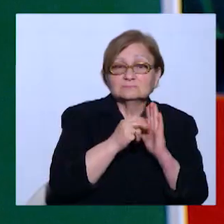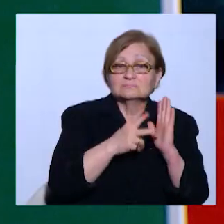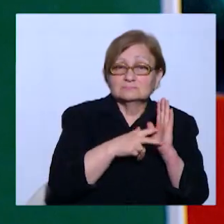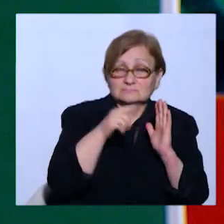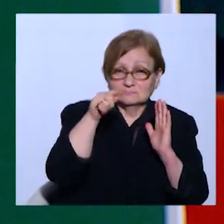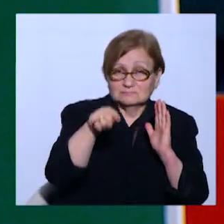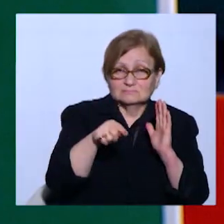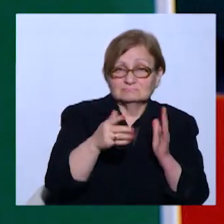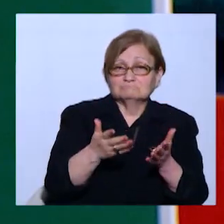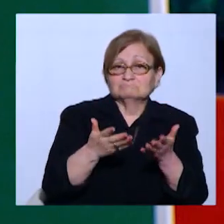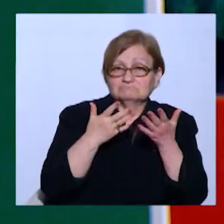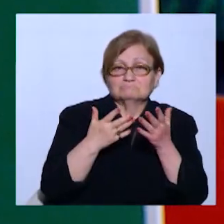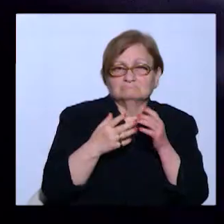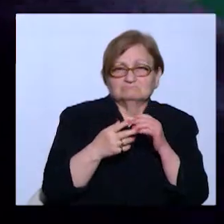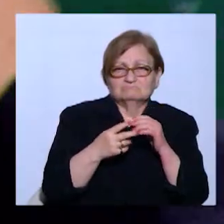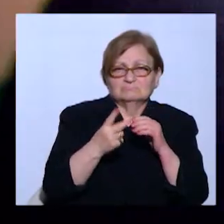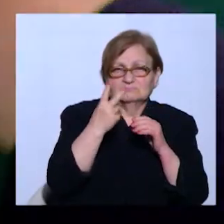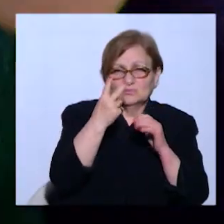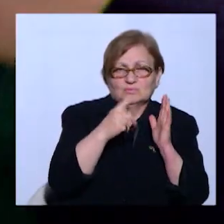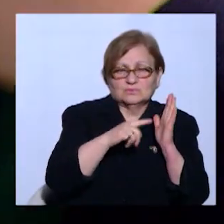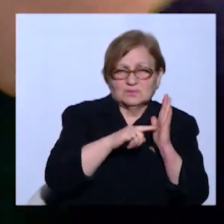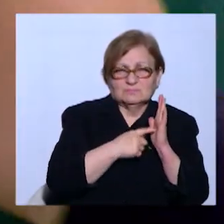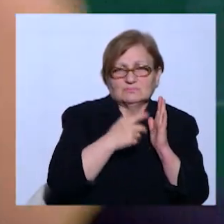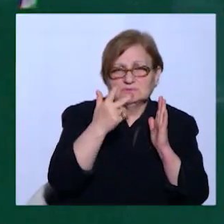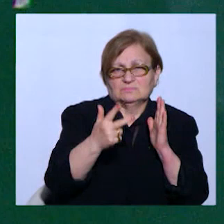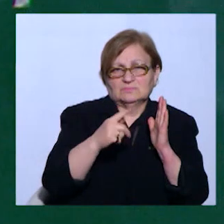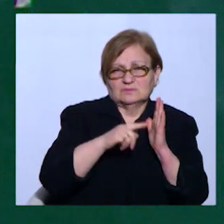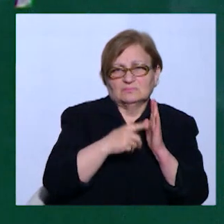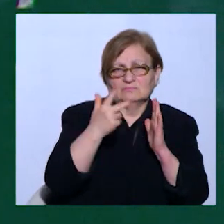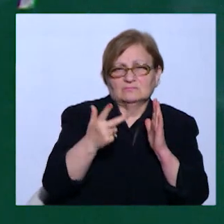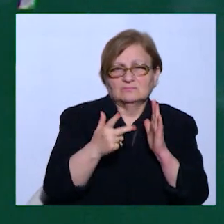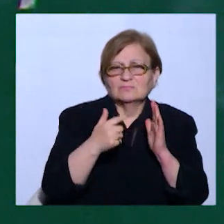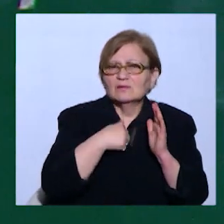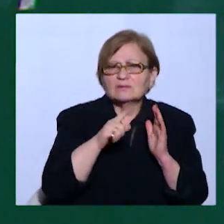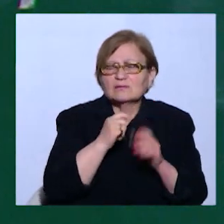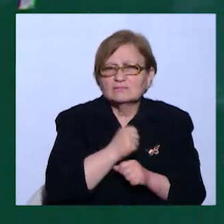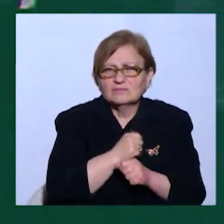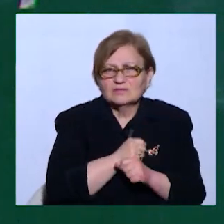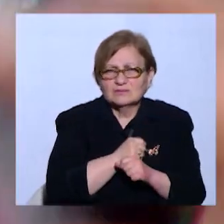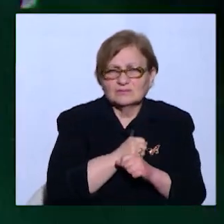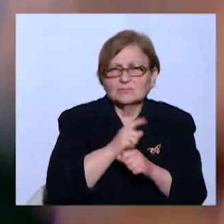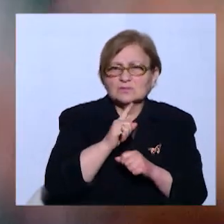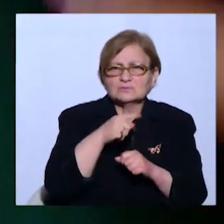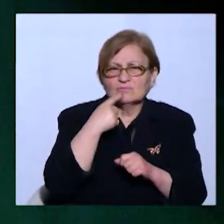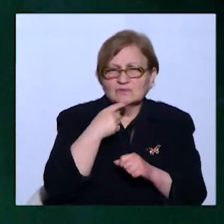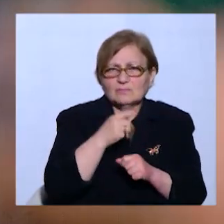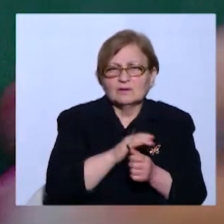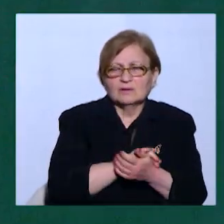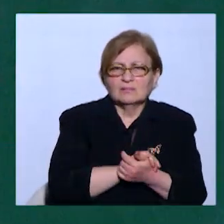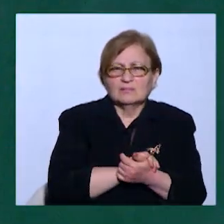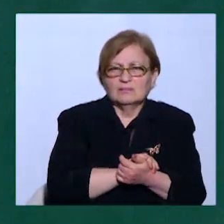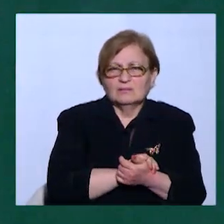18 წარმოდგა როგორც 2 გამრავლებული 3-ზე და გამრავლებული 3-ზე. მაშ რა გავაკეთე? მე რატო ლაპარაკობ ახლა ამას